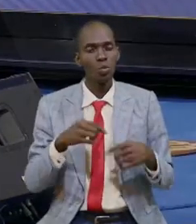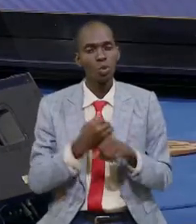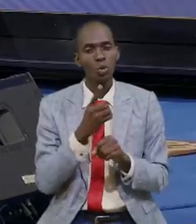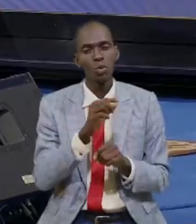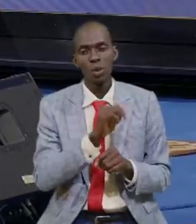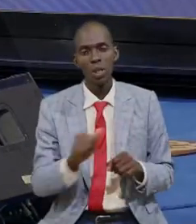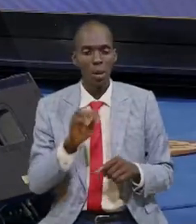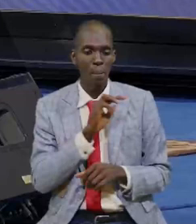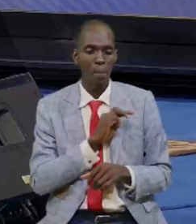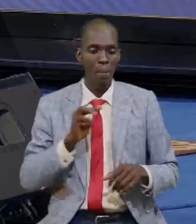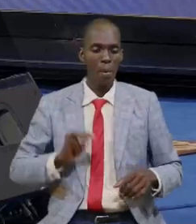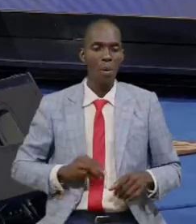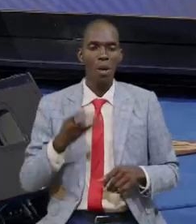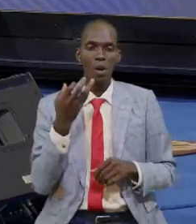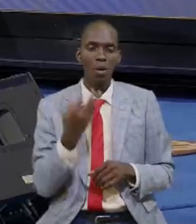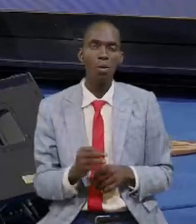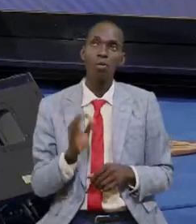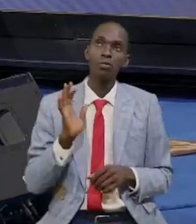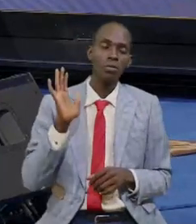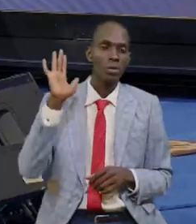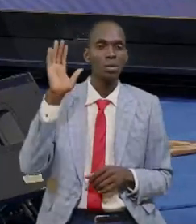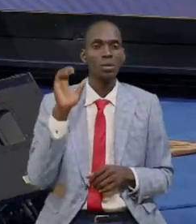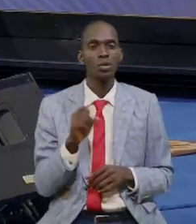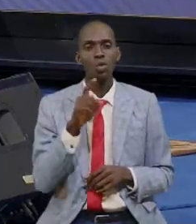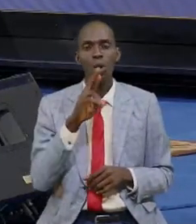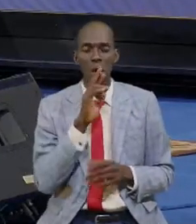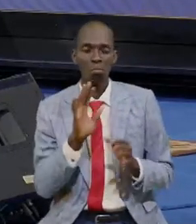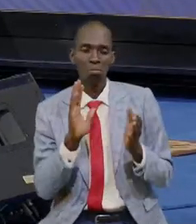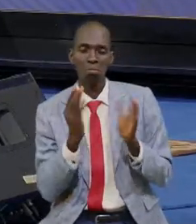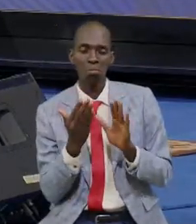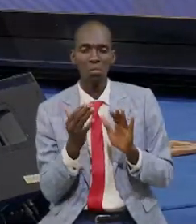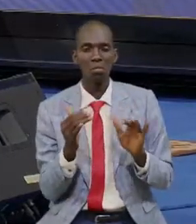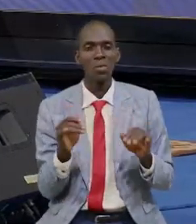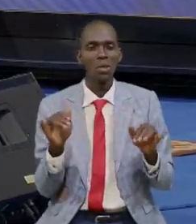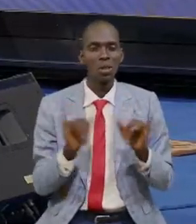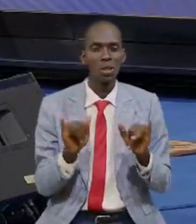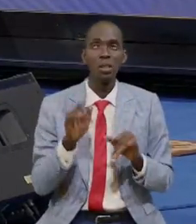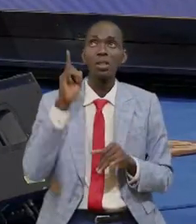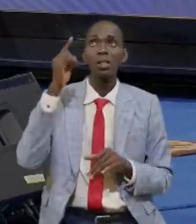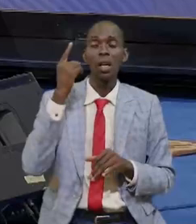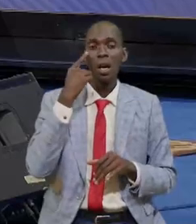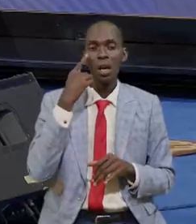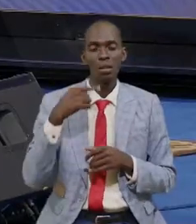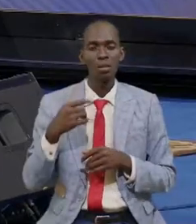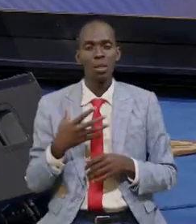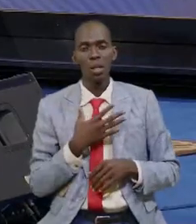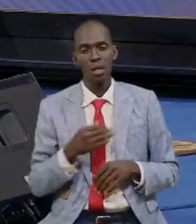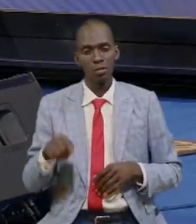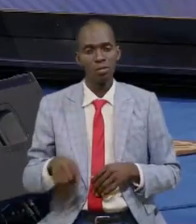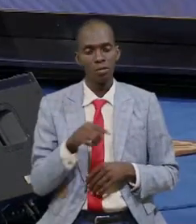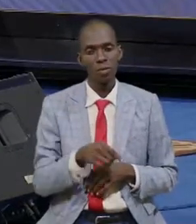êtes comme sa bouche, ses mains. Vous êtes comme ses pieds. Et maintenant, et